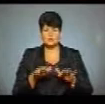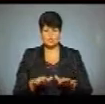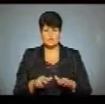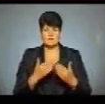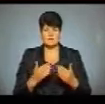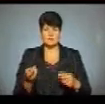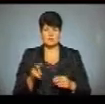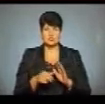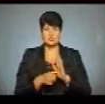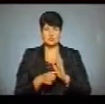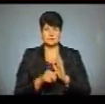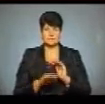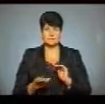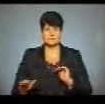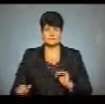школярів.